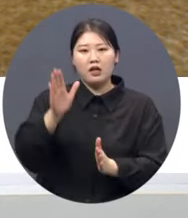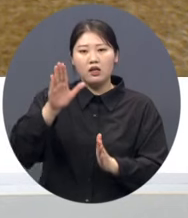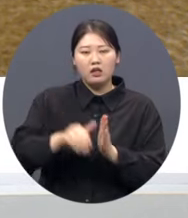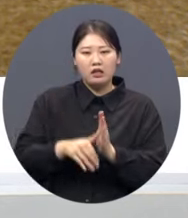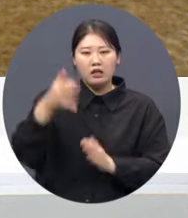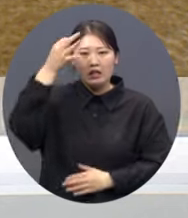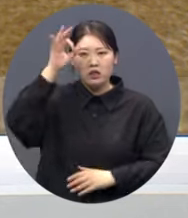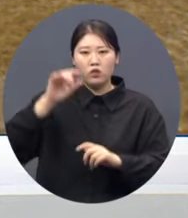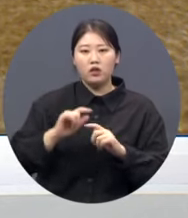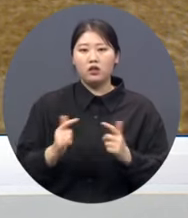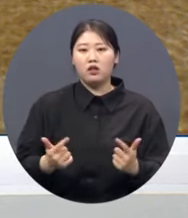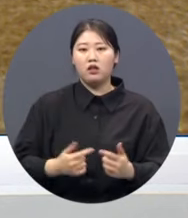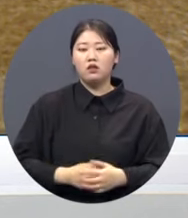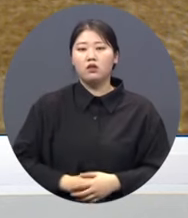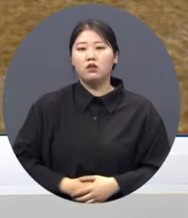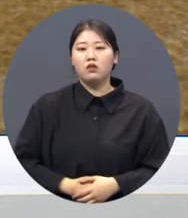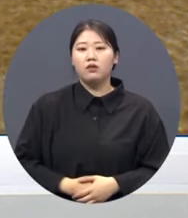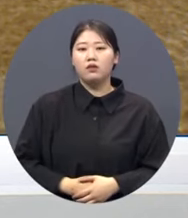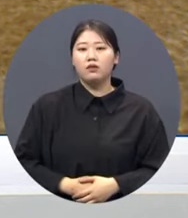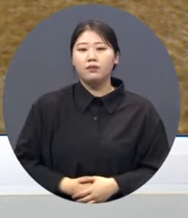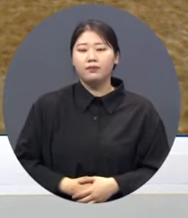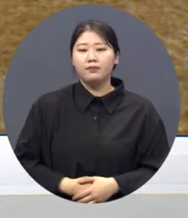부인했습니다 김석